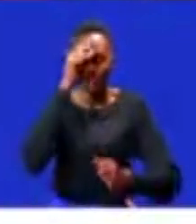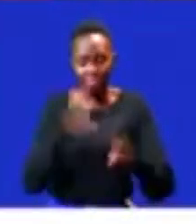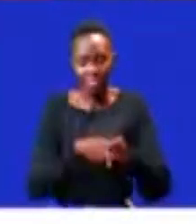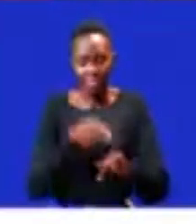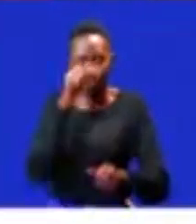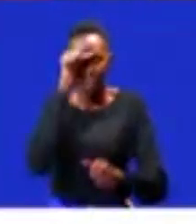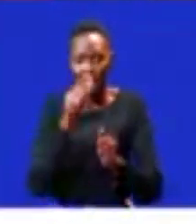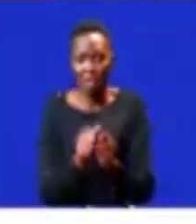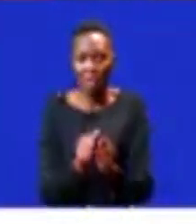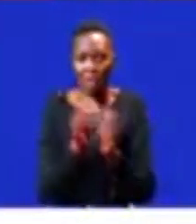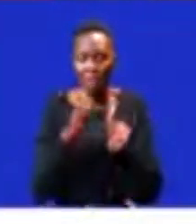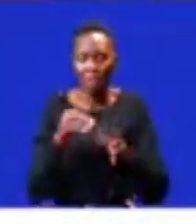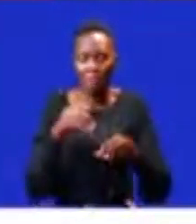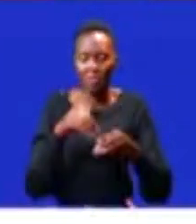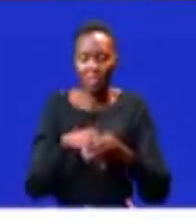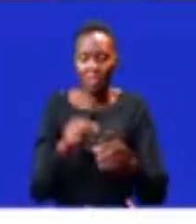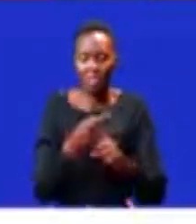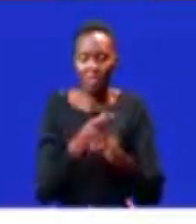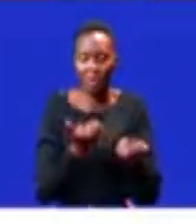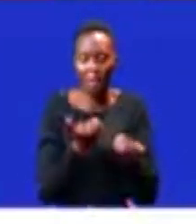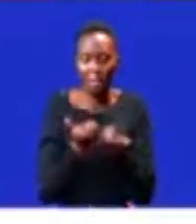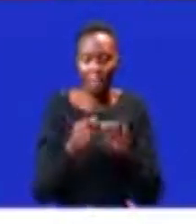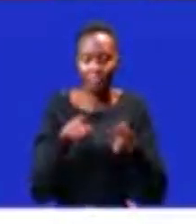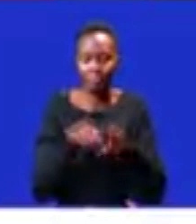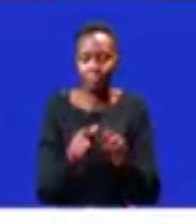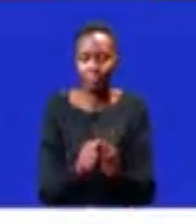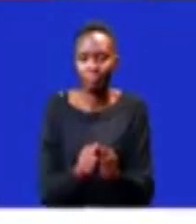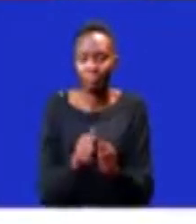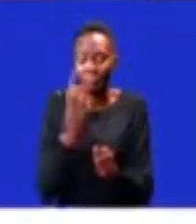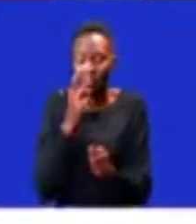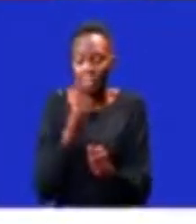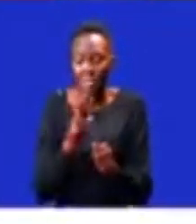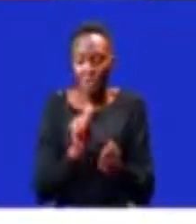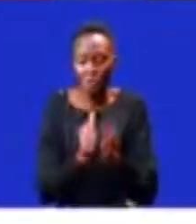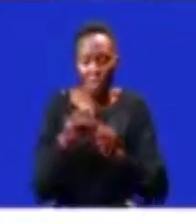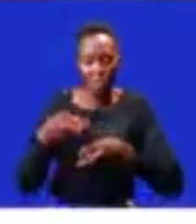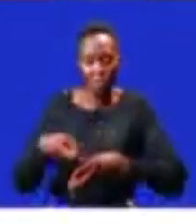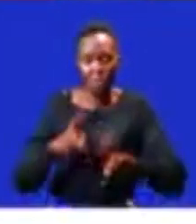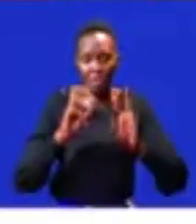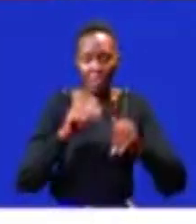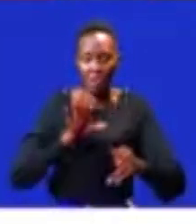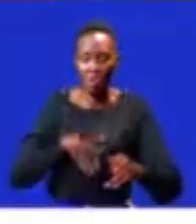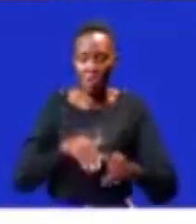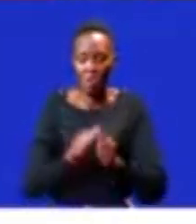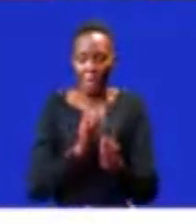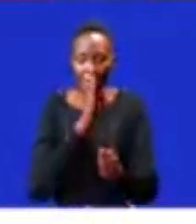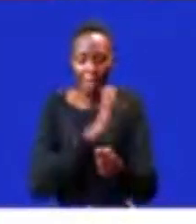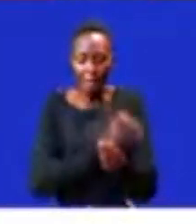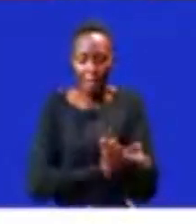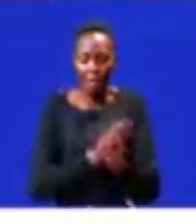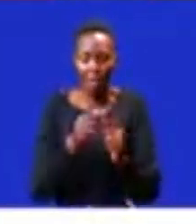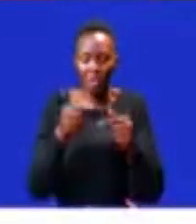sirikal, jogo mane ohendni mag rech, jogo mane ohendni mag lony manyasani. Wang'iyo ni en yo mane ma wakeyini tieg godo yore mag